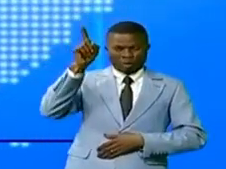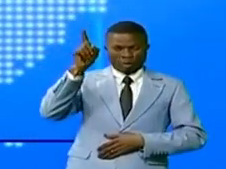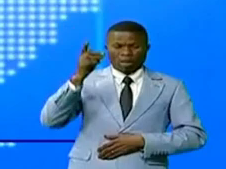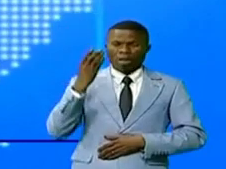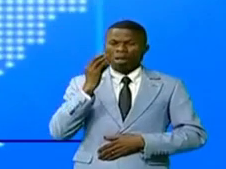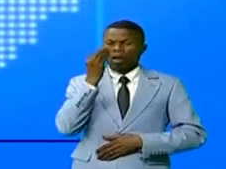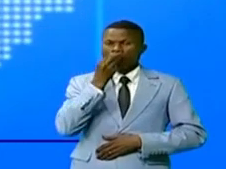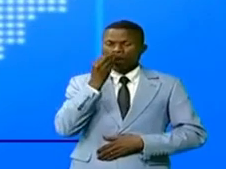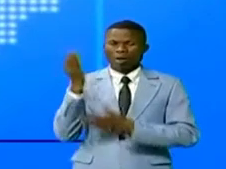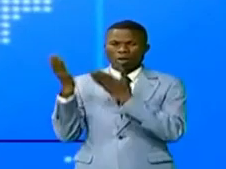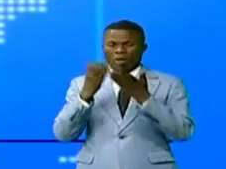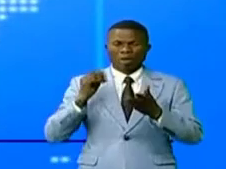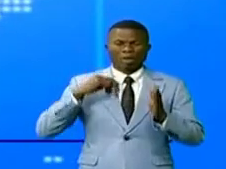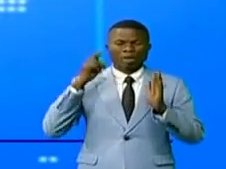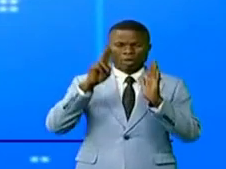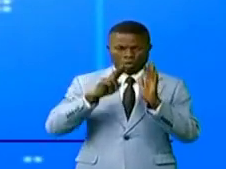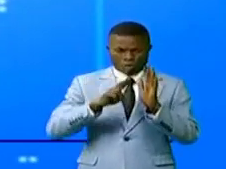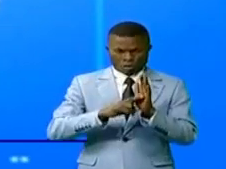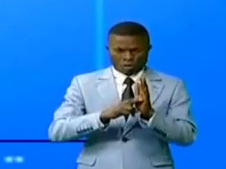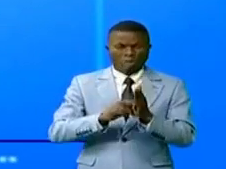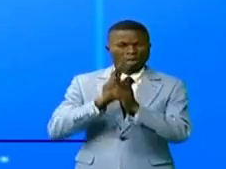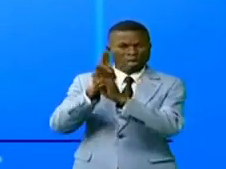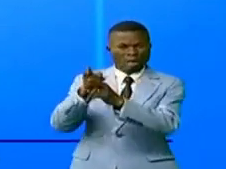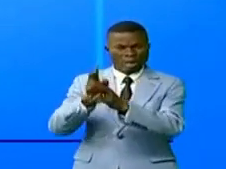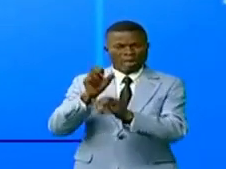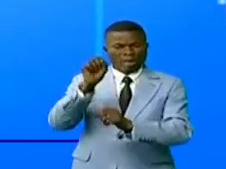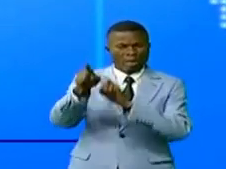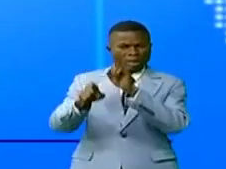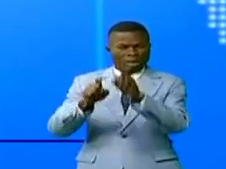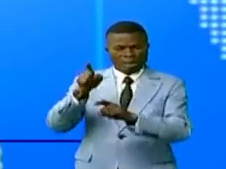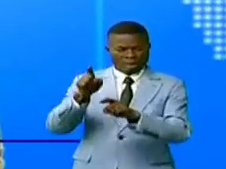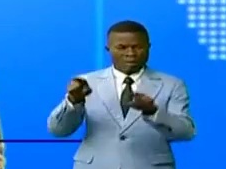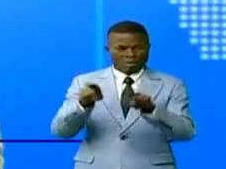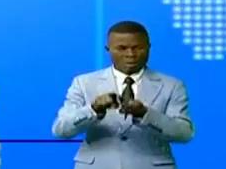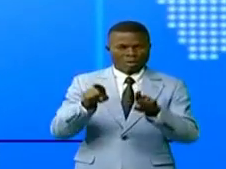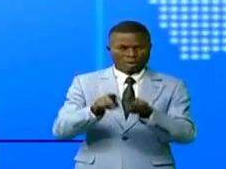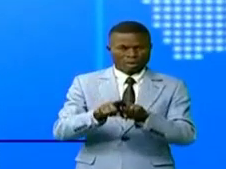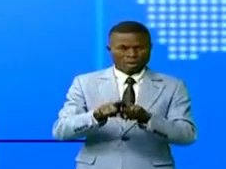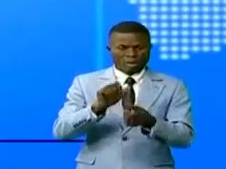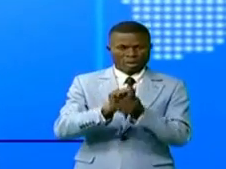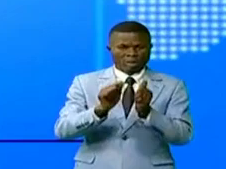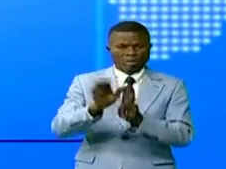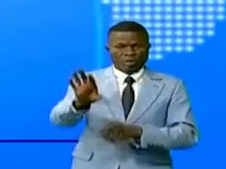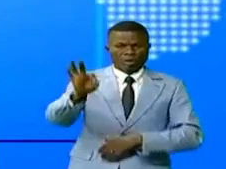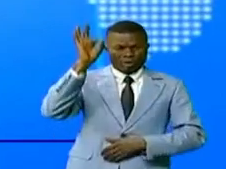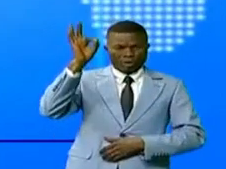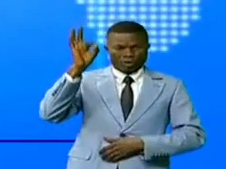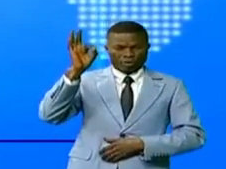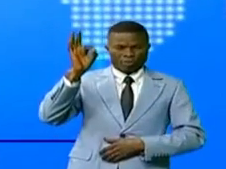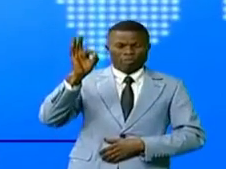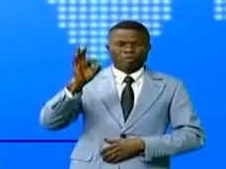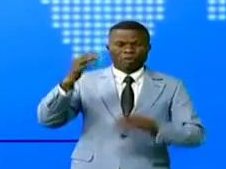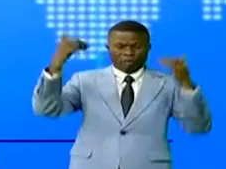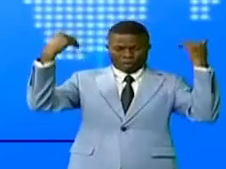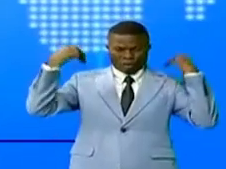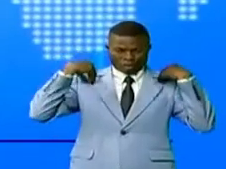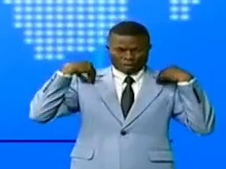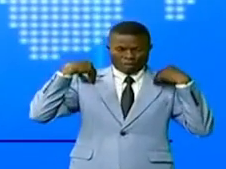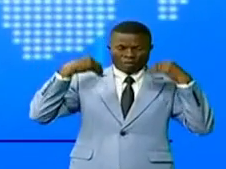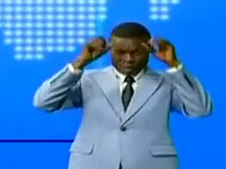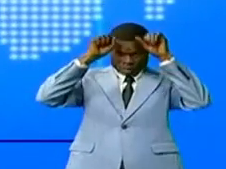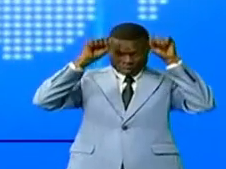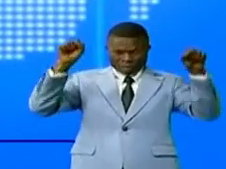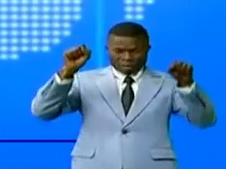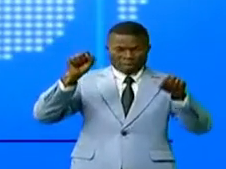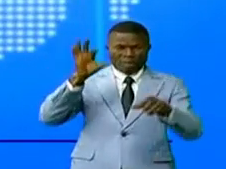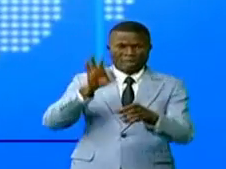porte-parole du gouvernement a répondu à une question relative à la désignation de Denis Kadima comme président